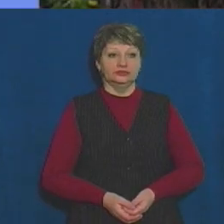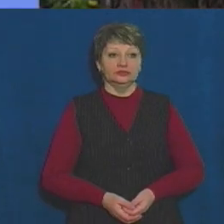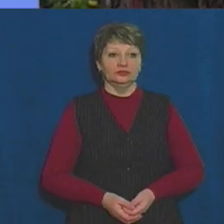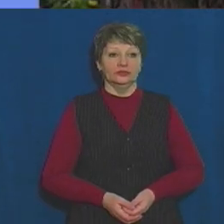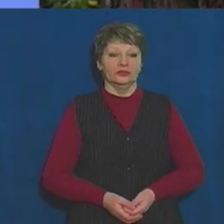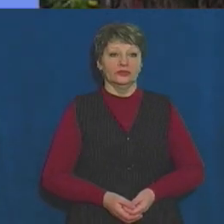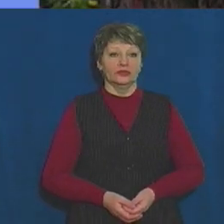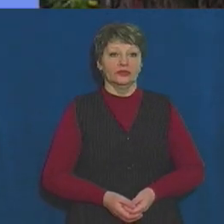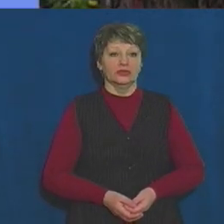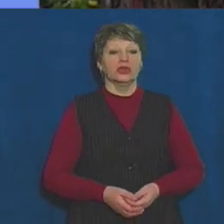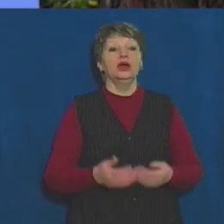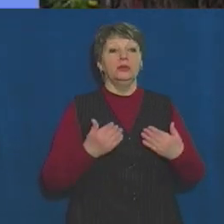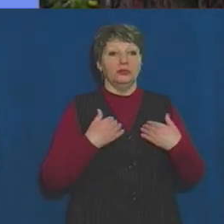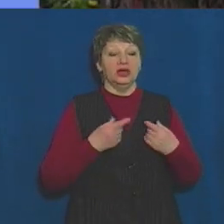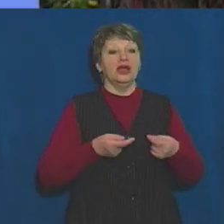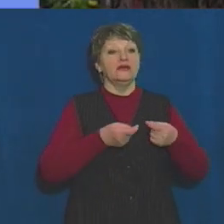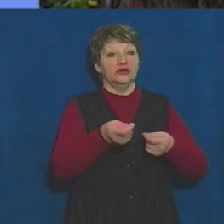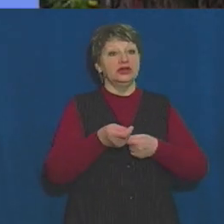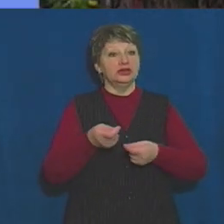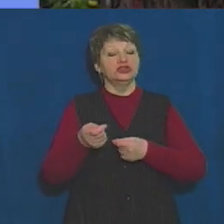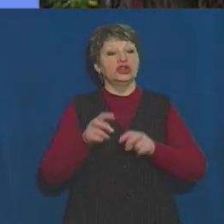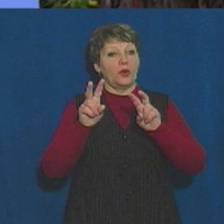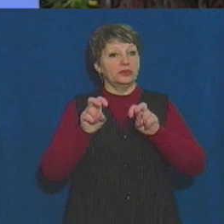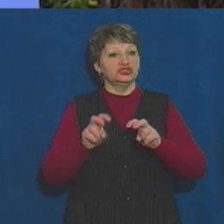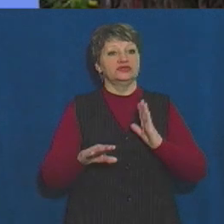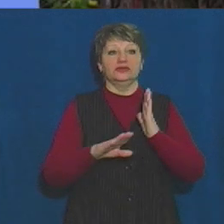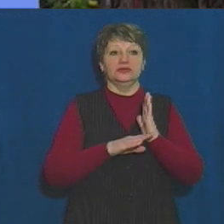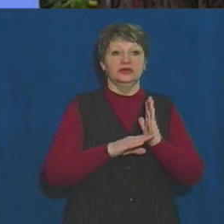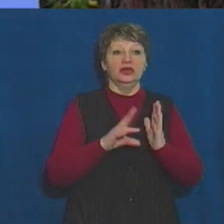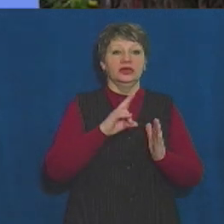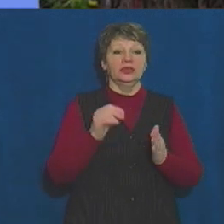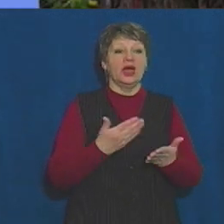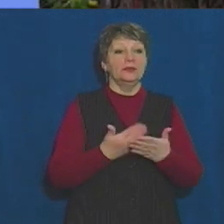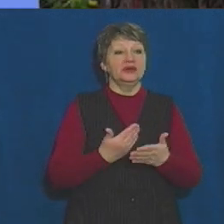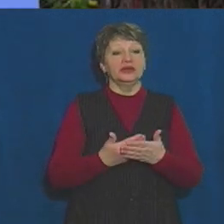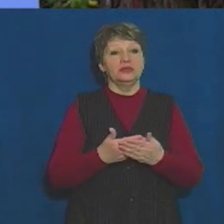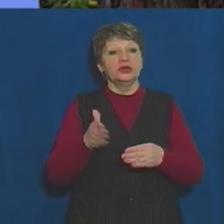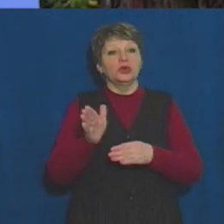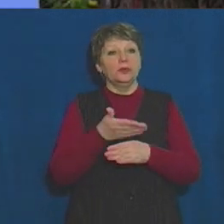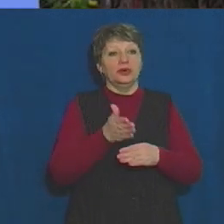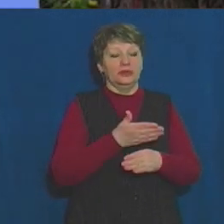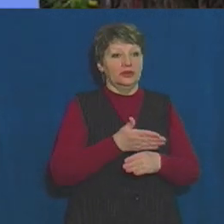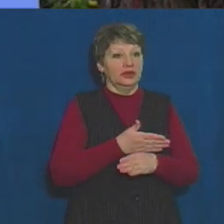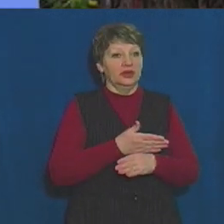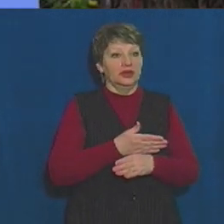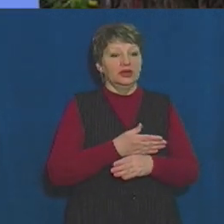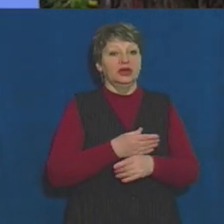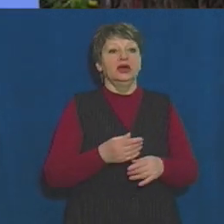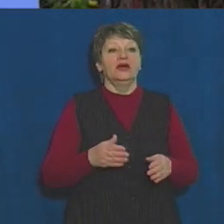Комісія виїжджає, обстежує дерева на предмет їх видалення. В цьому випадку видаленню підлягають